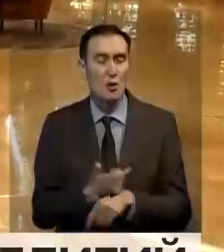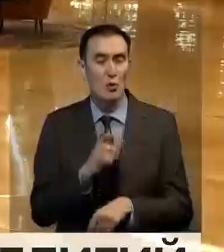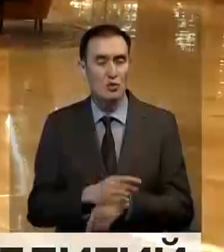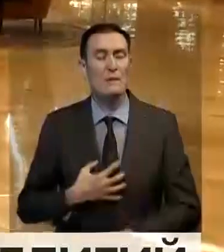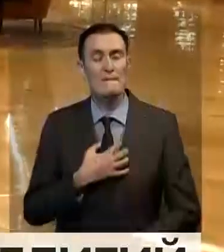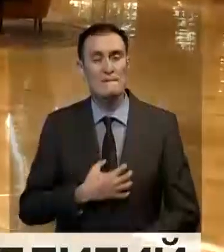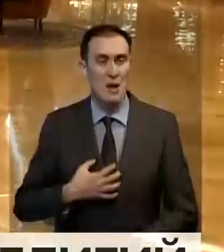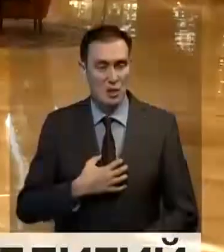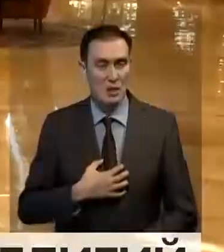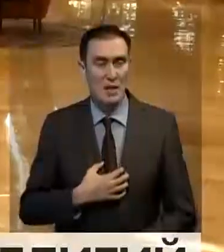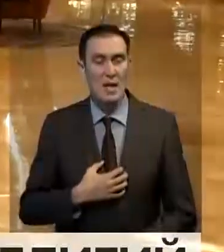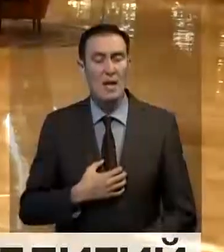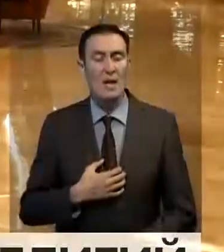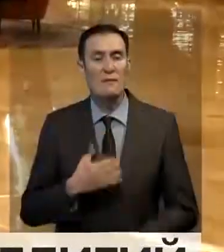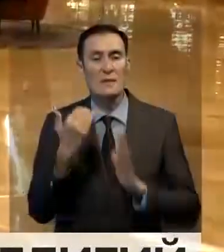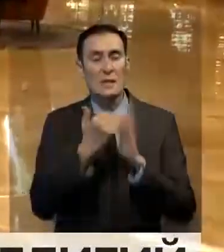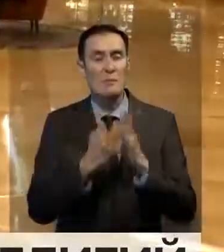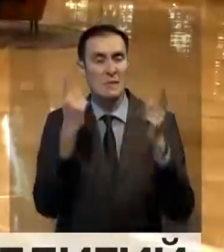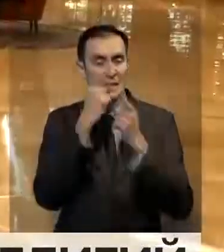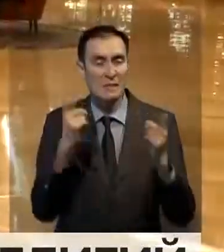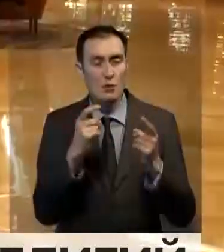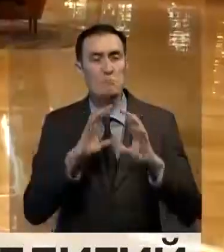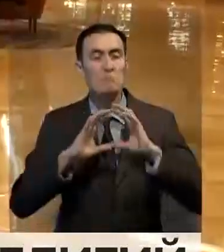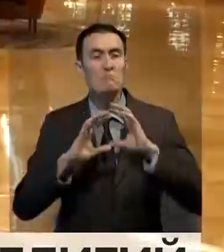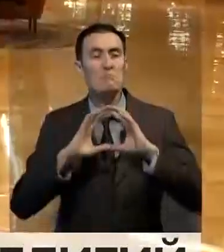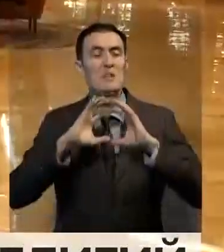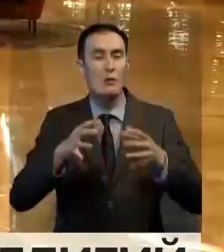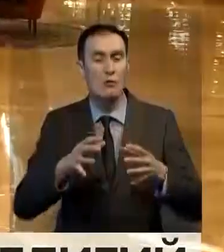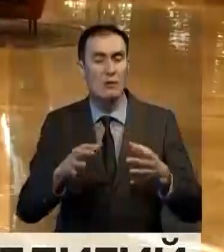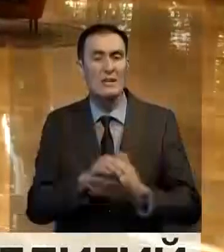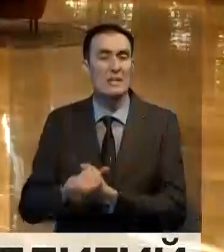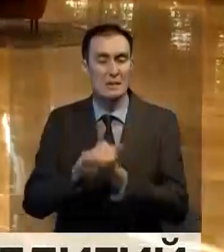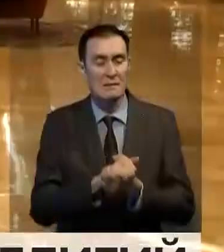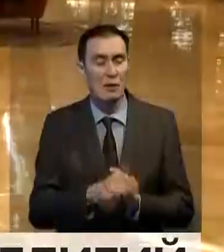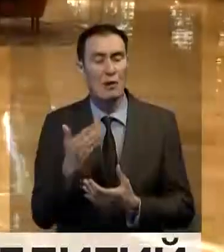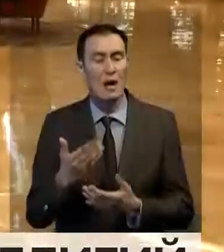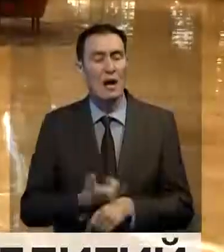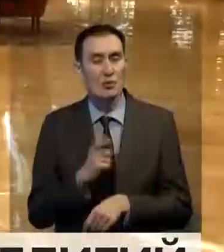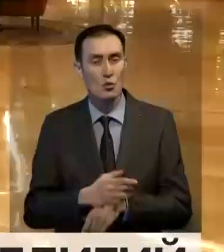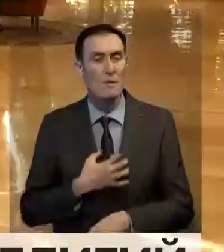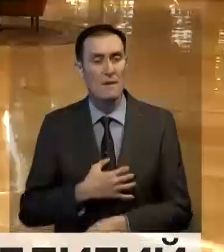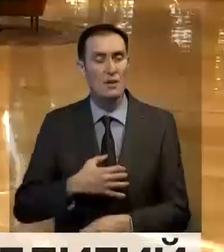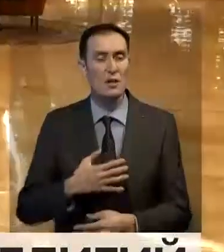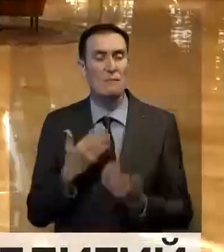очень важное место в призыве к мировому единству. Он так и сказал, что у него особая роль в этом